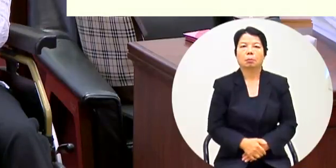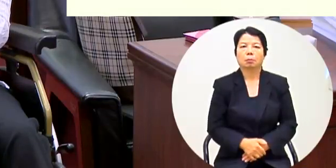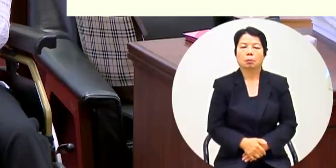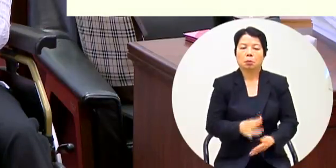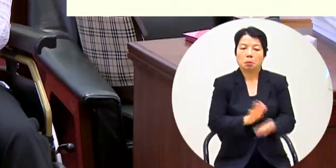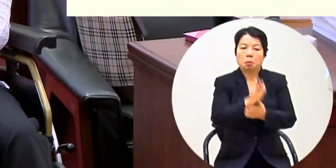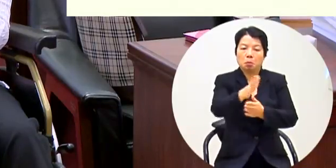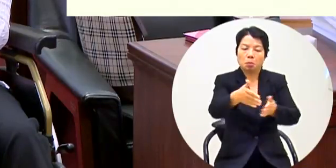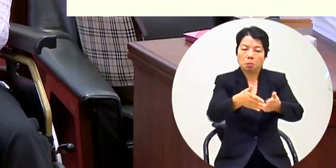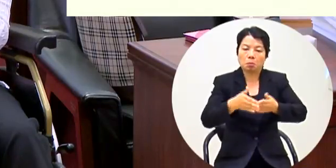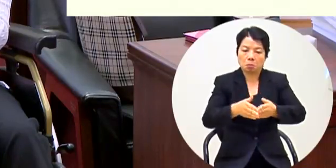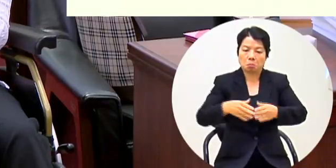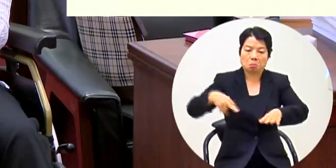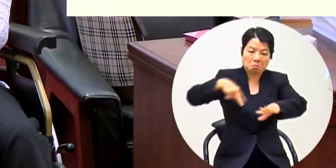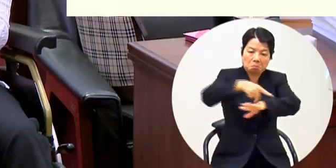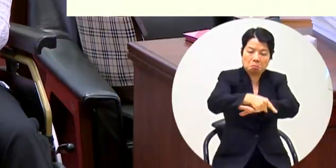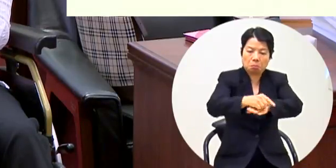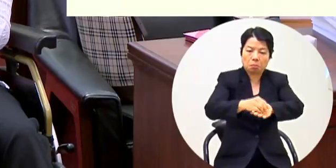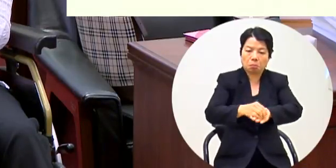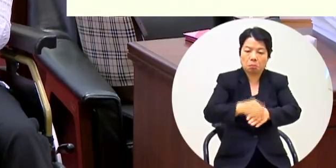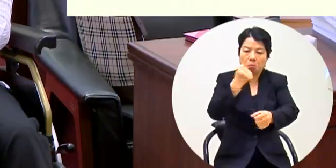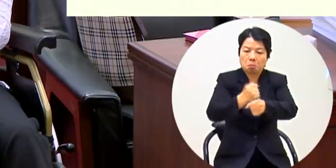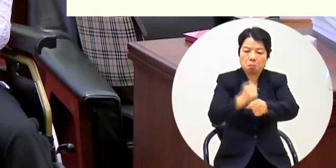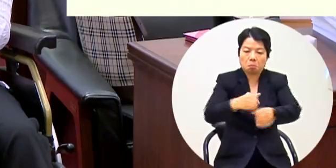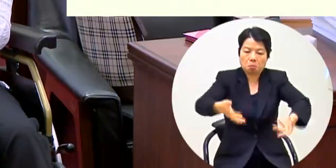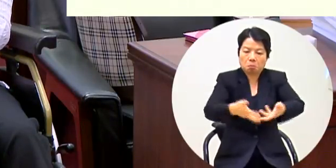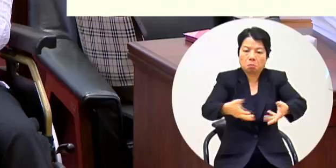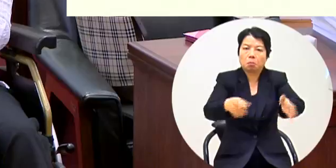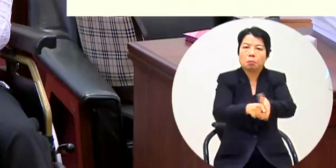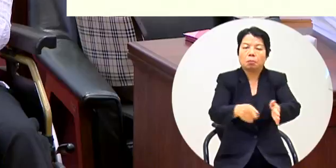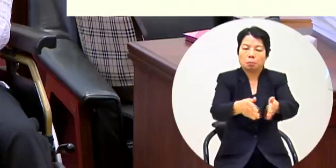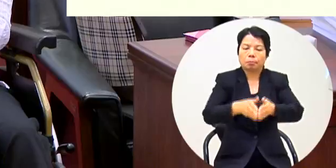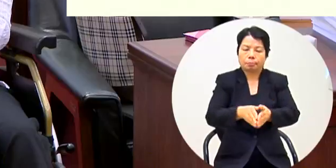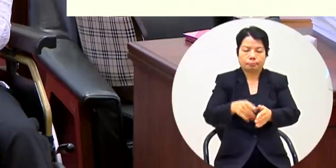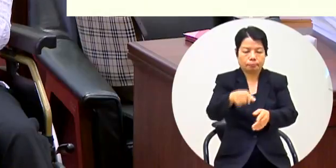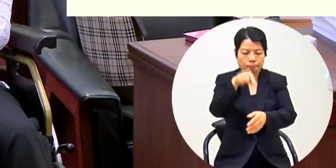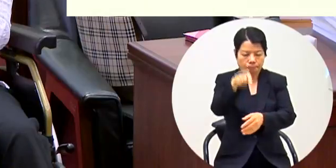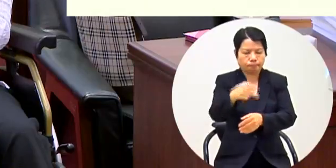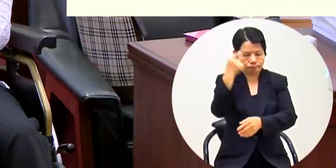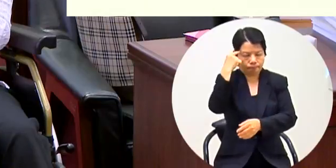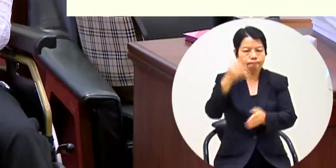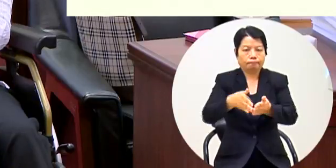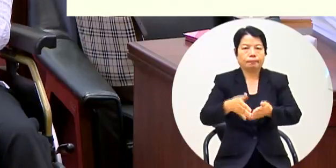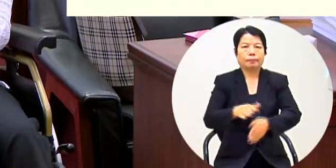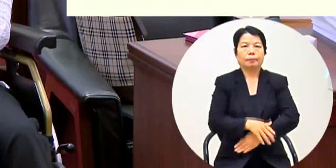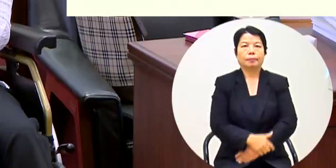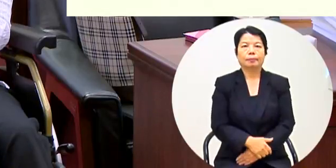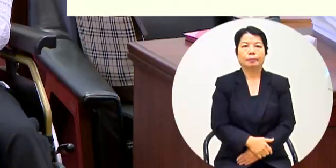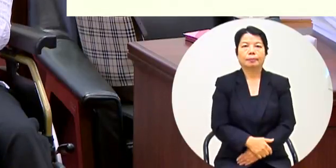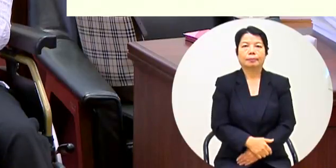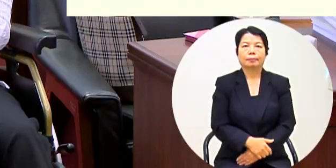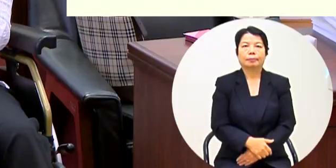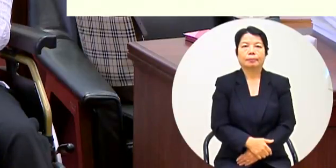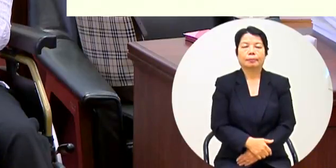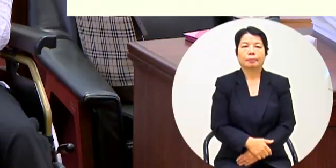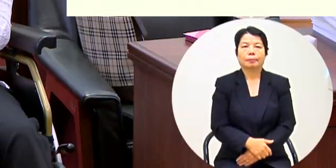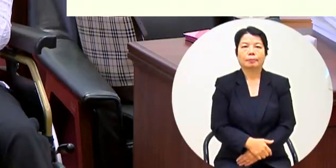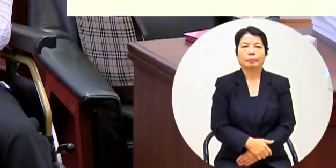能需要去做这样的一个思考。好，所以我知道呢，我们的相关规定